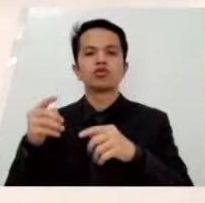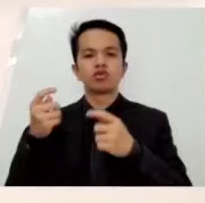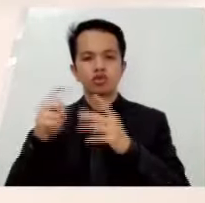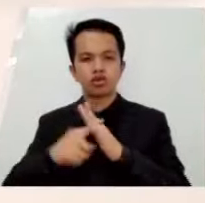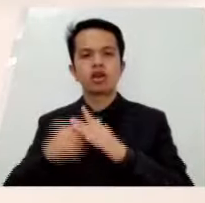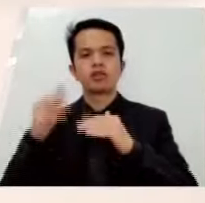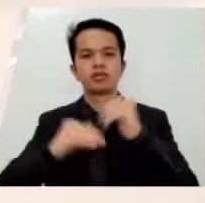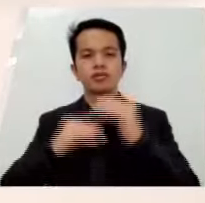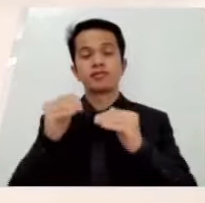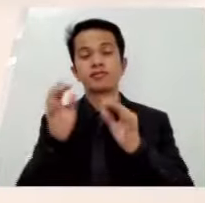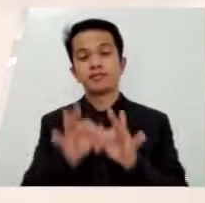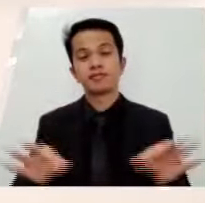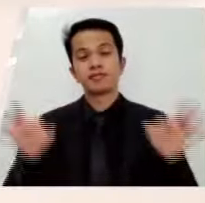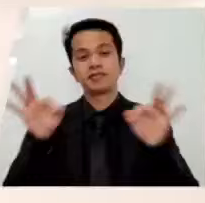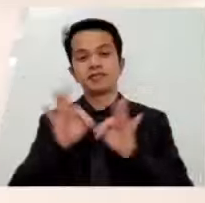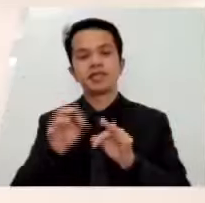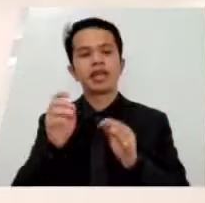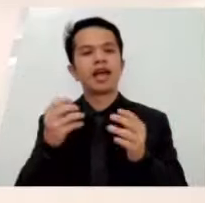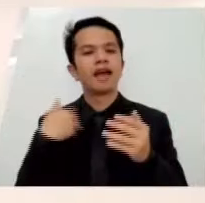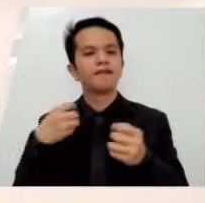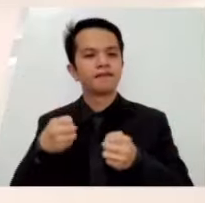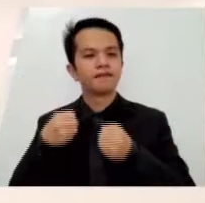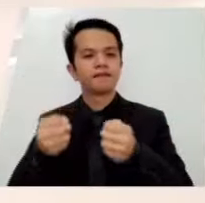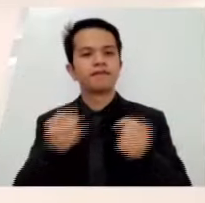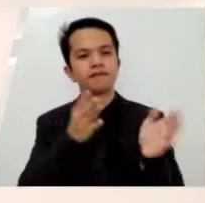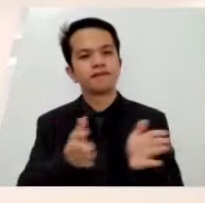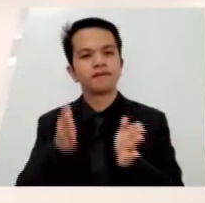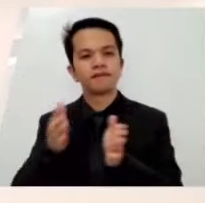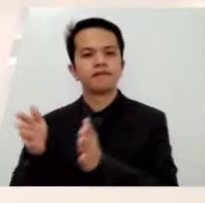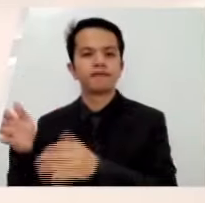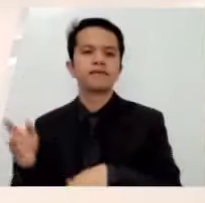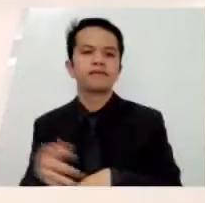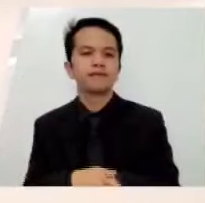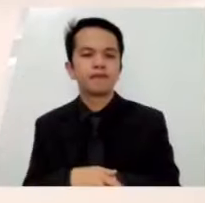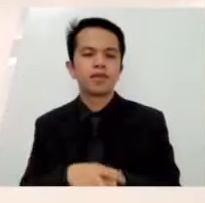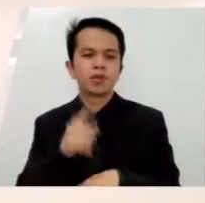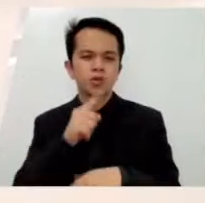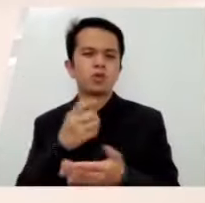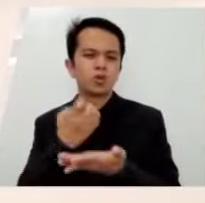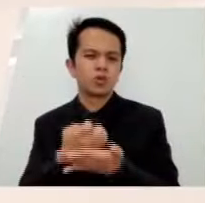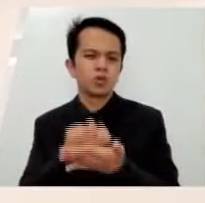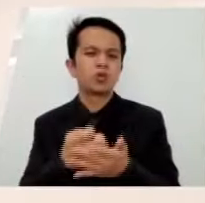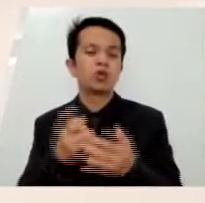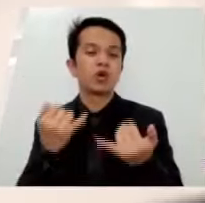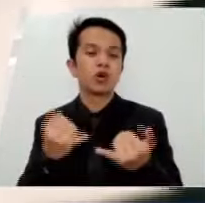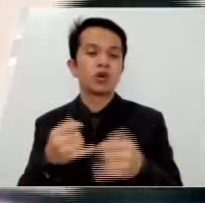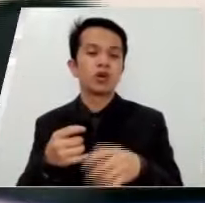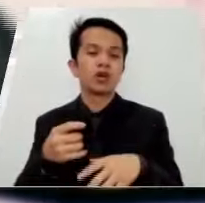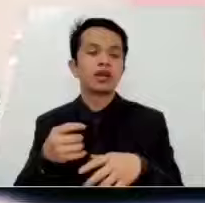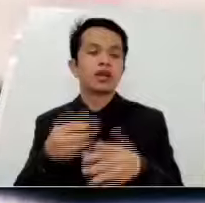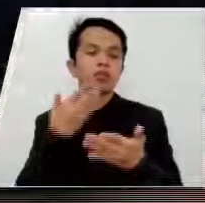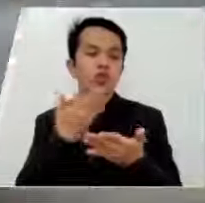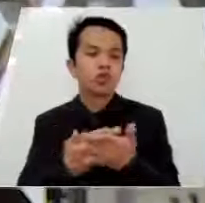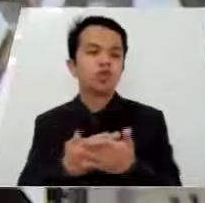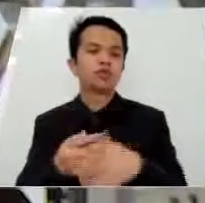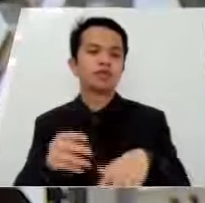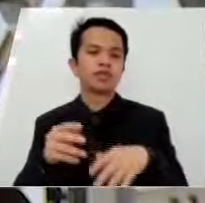mahalaga ang isang strategic plan dahil kadikit ng paglago ng isang ekonomiya ang mura, sapat at stable na